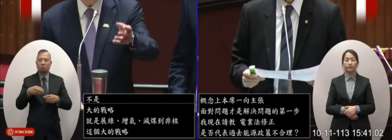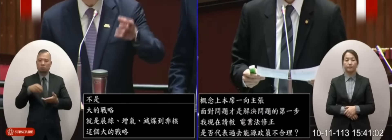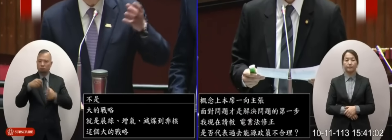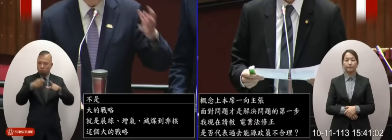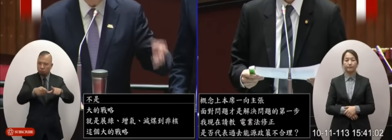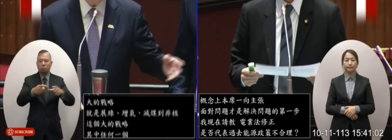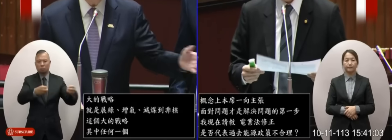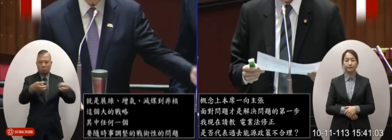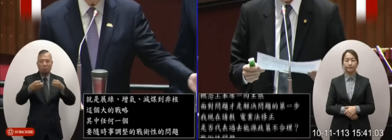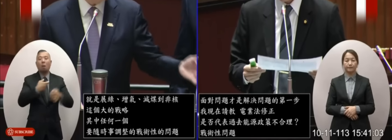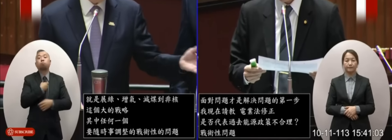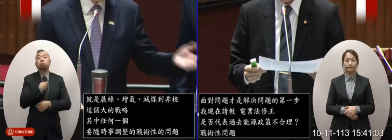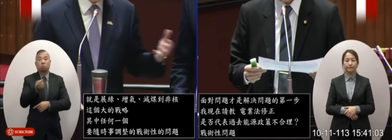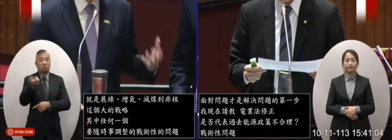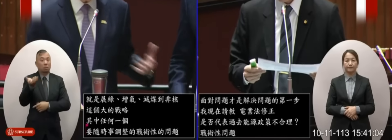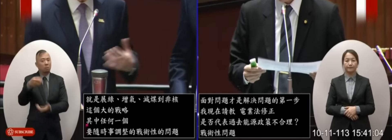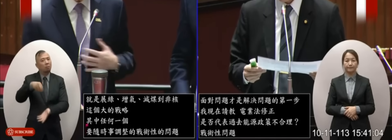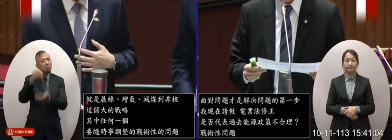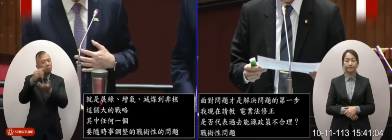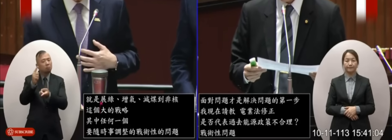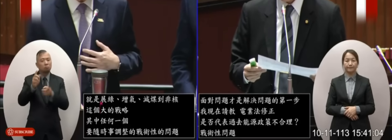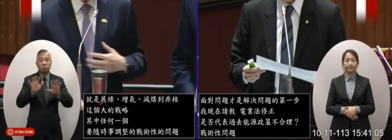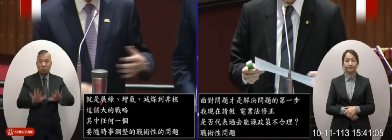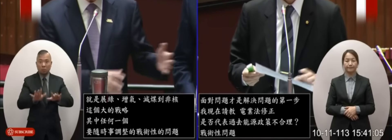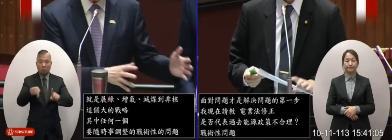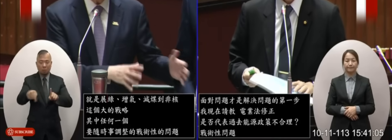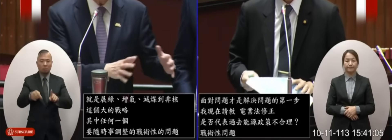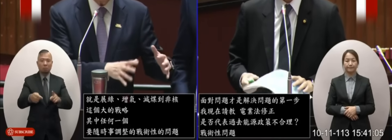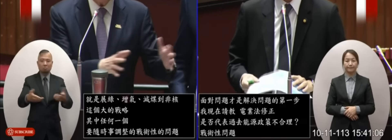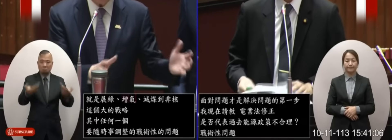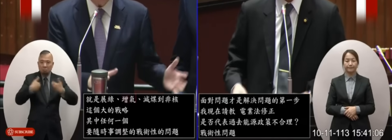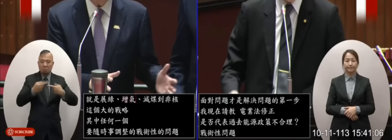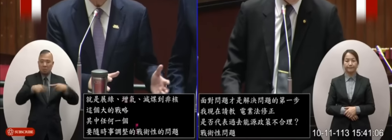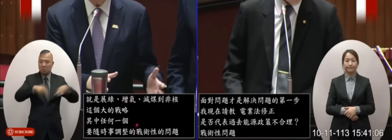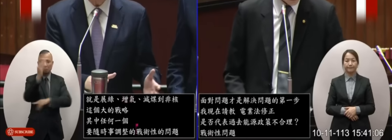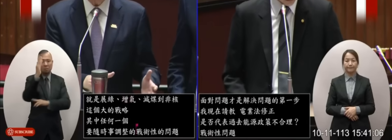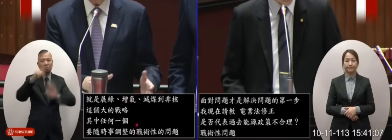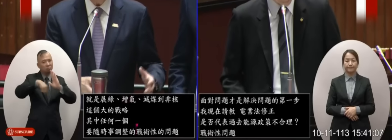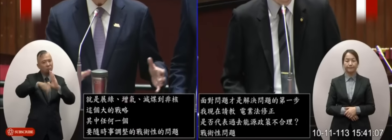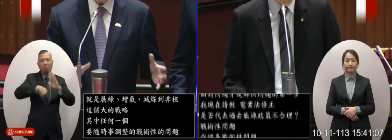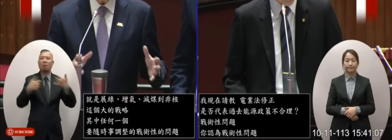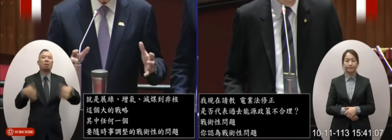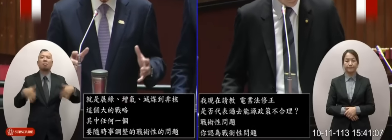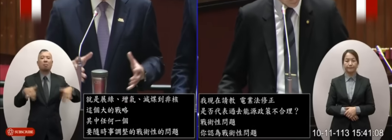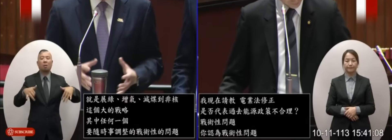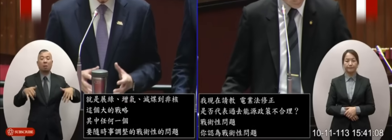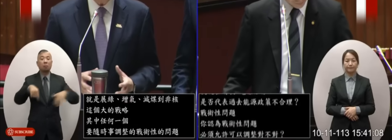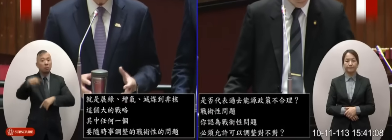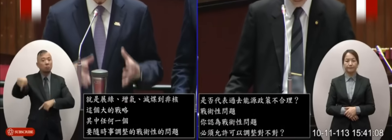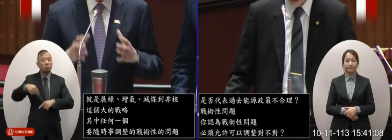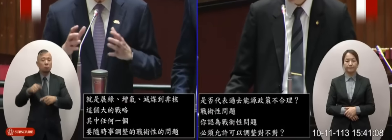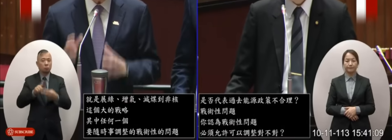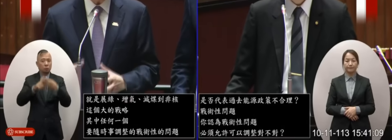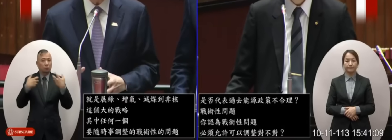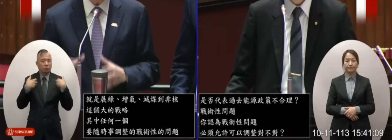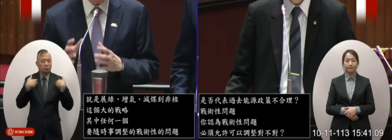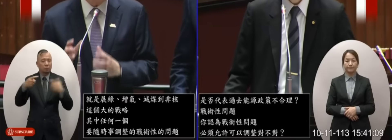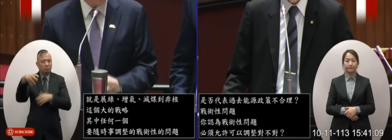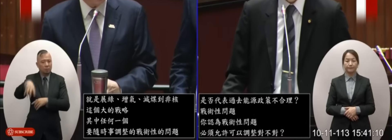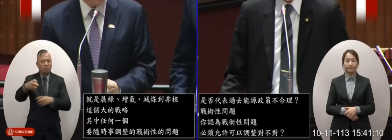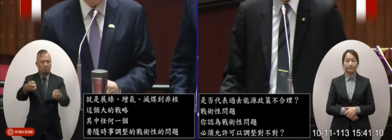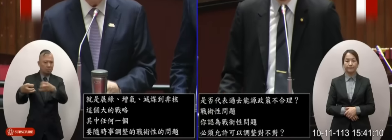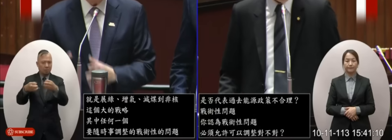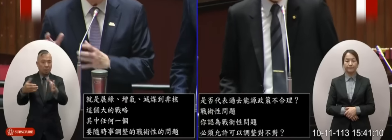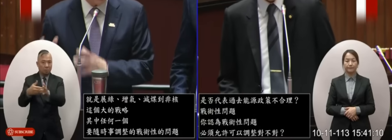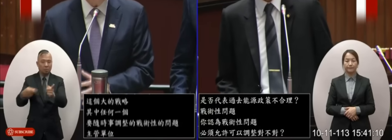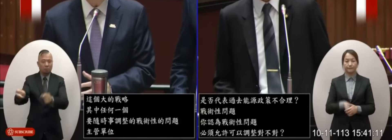所以刚刚我已经讲这个讨论，目前可能都还没有到院里面来，在主管部门在讨论的过程当中。他一定收集更多，那到这里来，我们还有